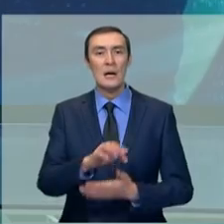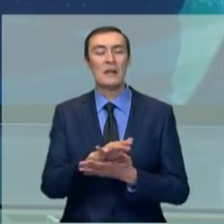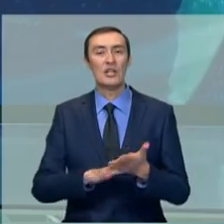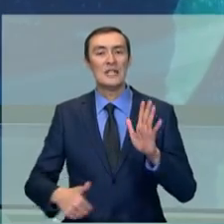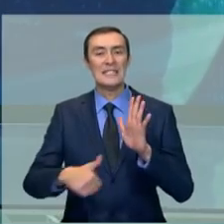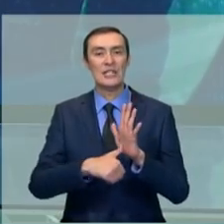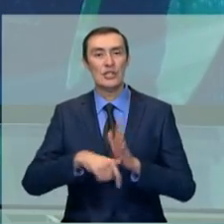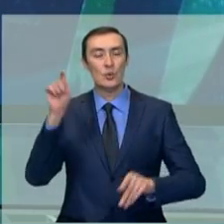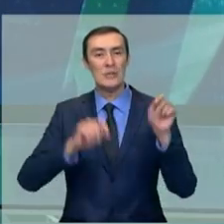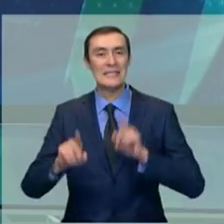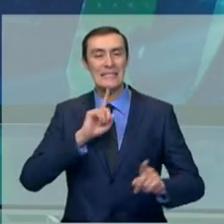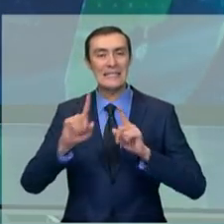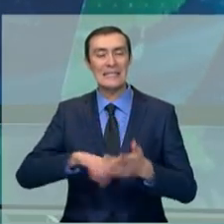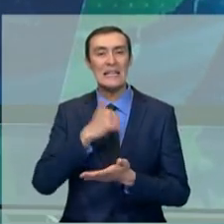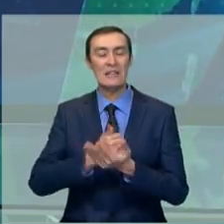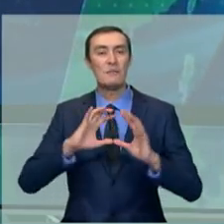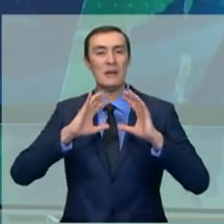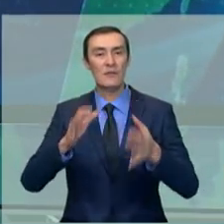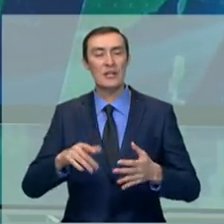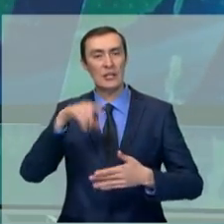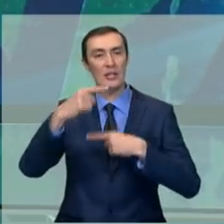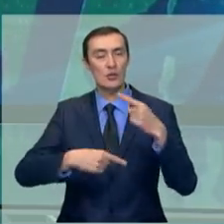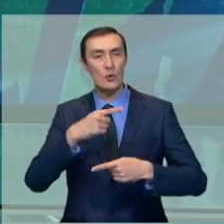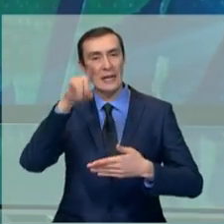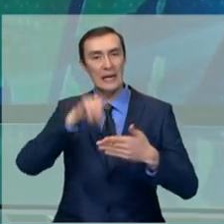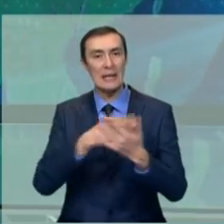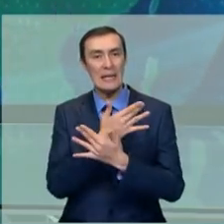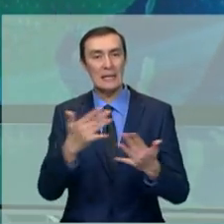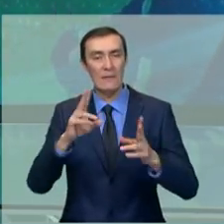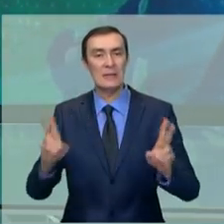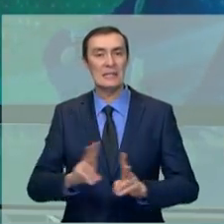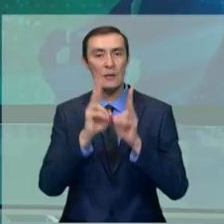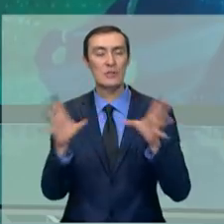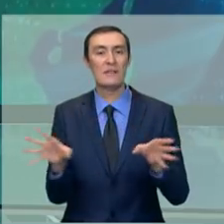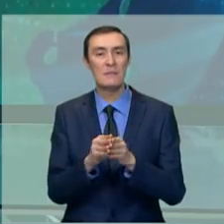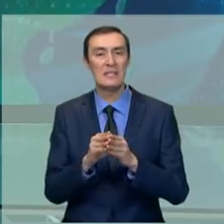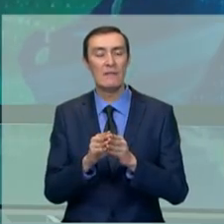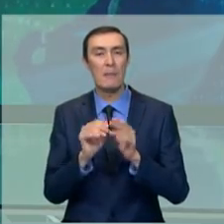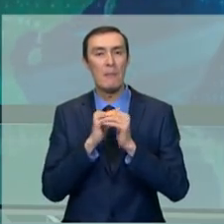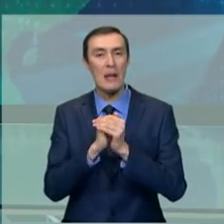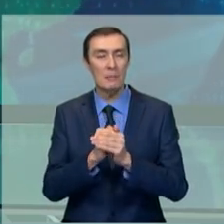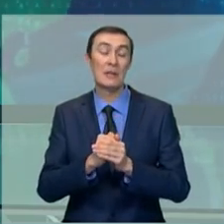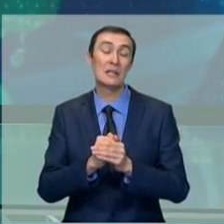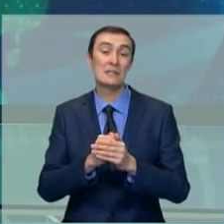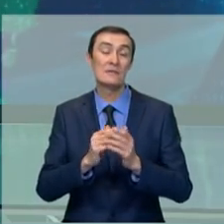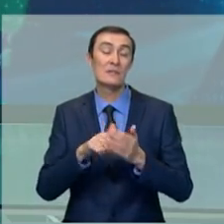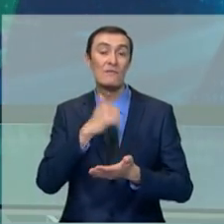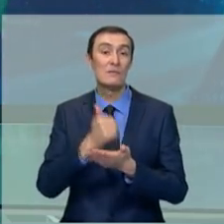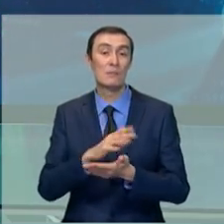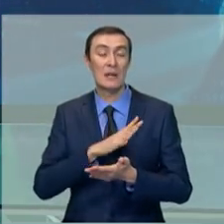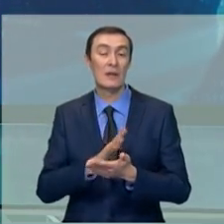Продолжается 6-й съезд лидеров мировых и традиционных религий в Астане. После совместного молебна священнослужители отправились